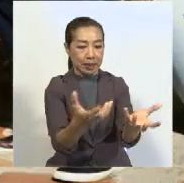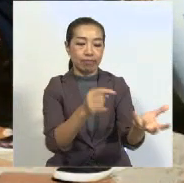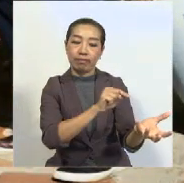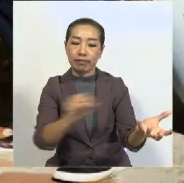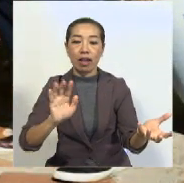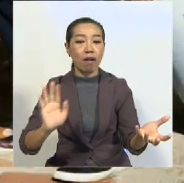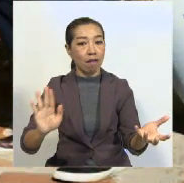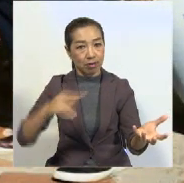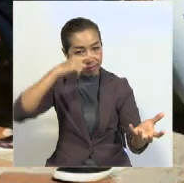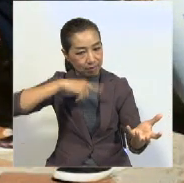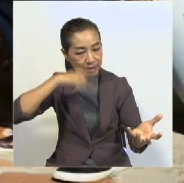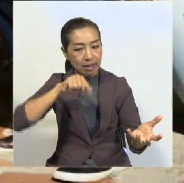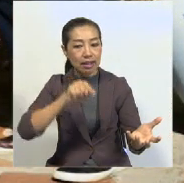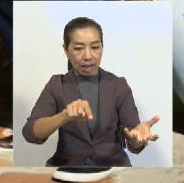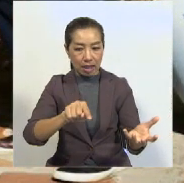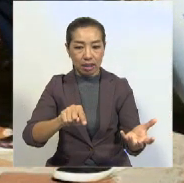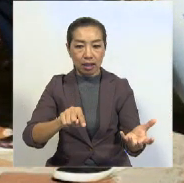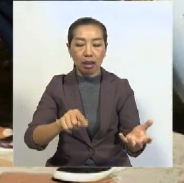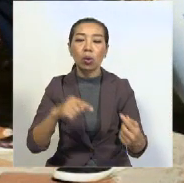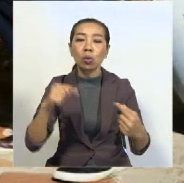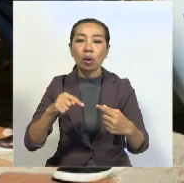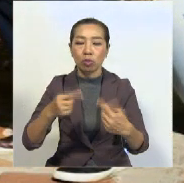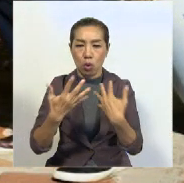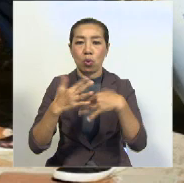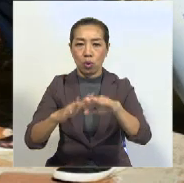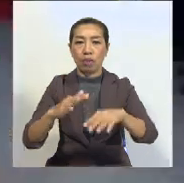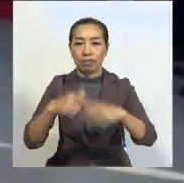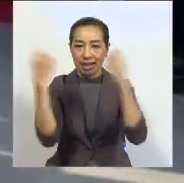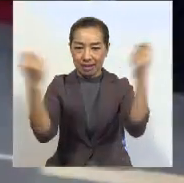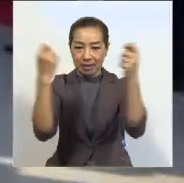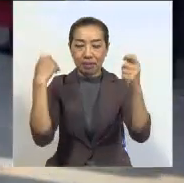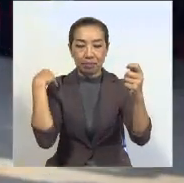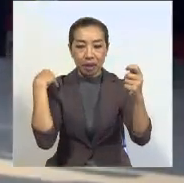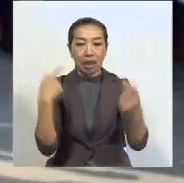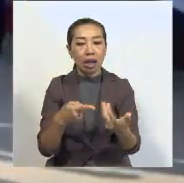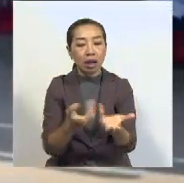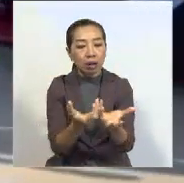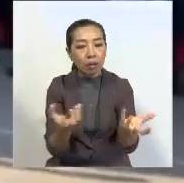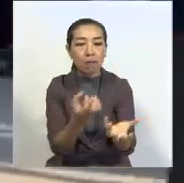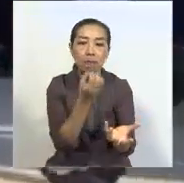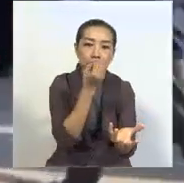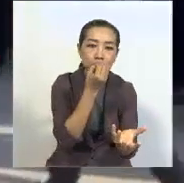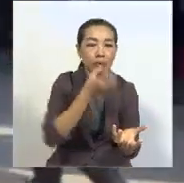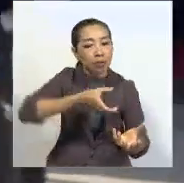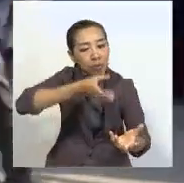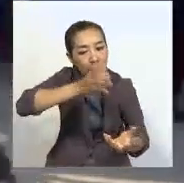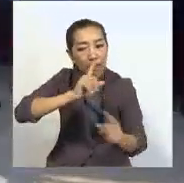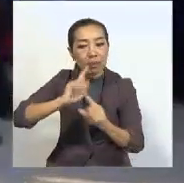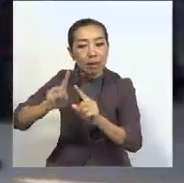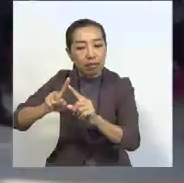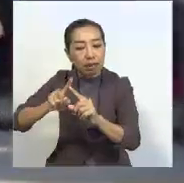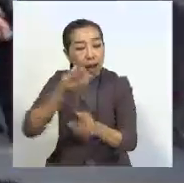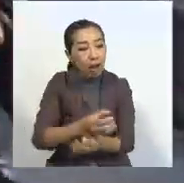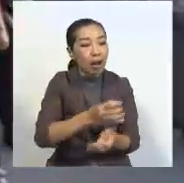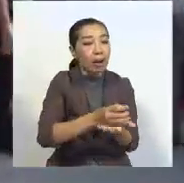ของสถานเอกอัครราชทูตไทยณกรุงพนมเปญในเทศกาลนี้ด้วยโดยได้แจกของว่างและเครื่องดื่มประเภทต่างๆ